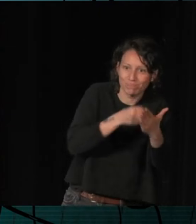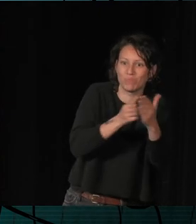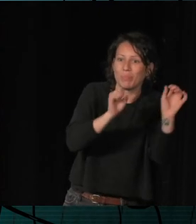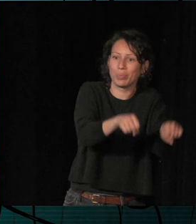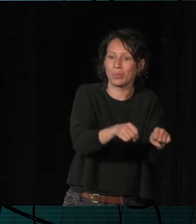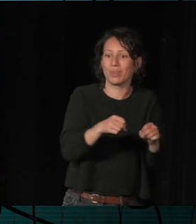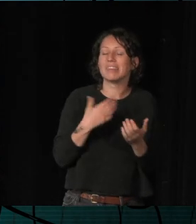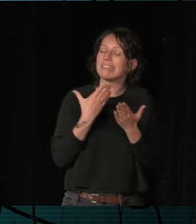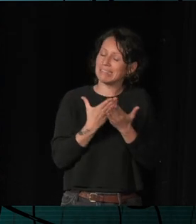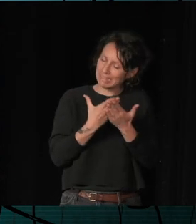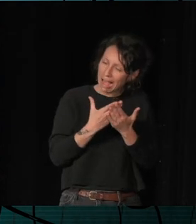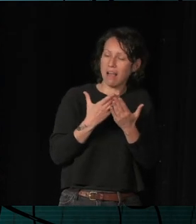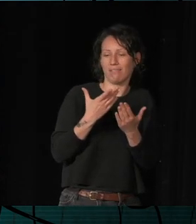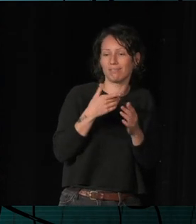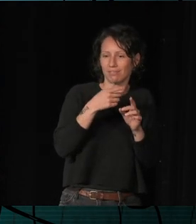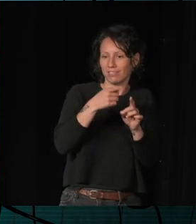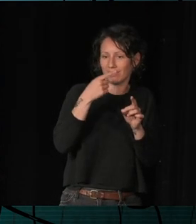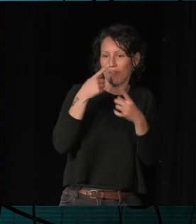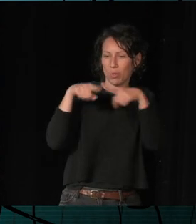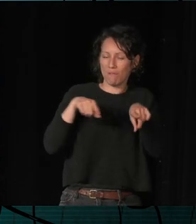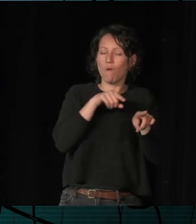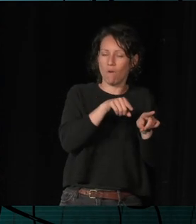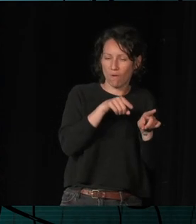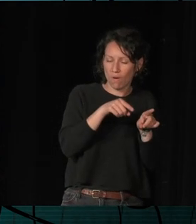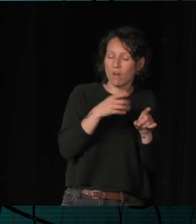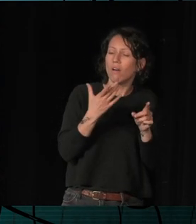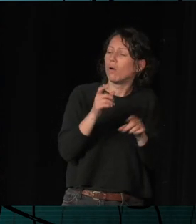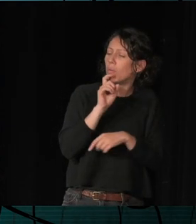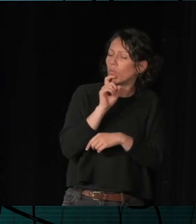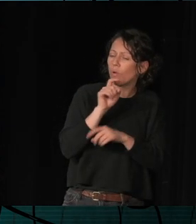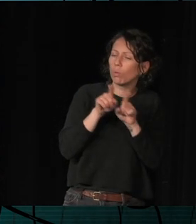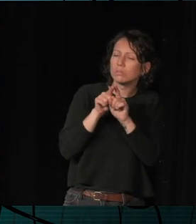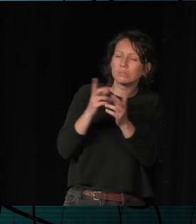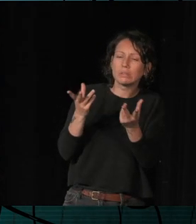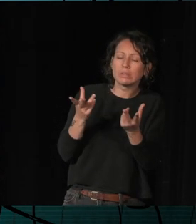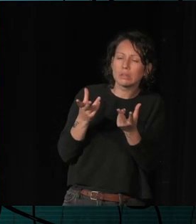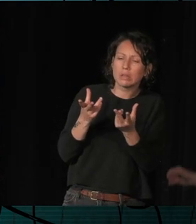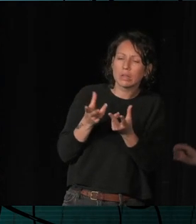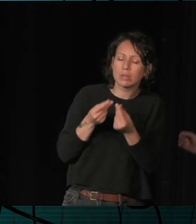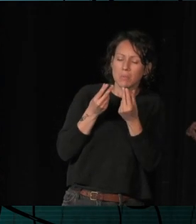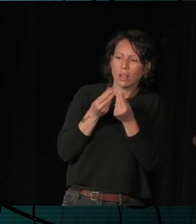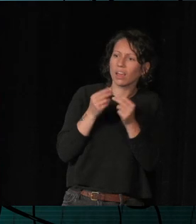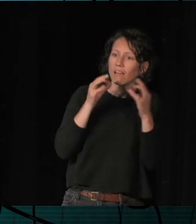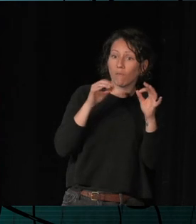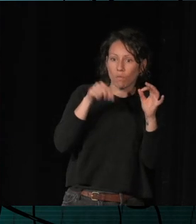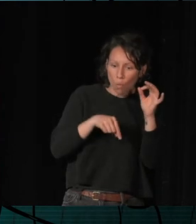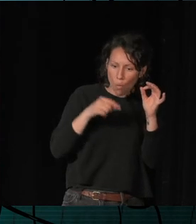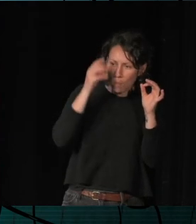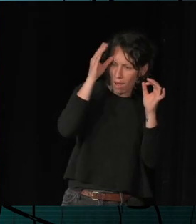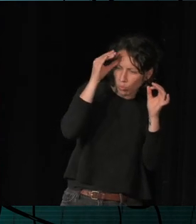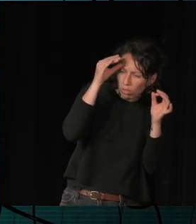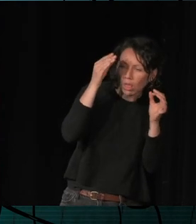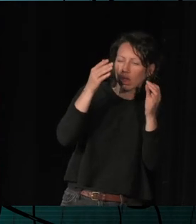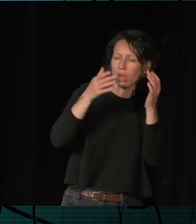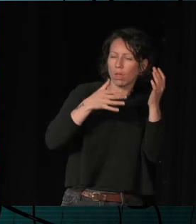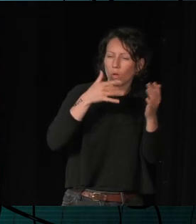cette expression jeu expressif qu'on essaye d'aller sur un autre terrain. Tu parlais aussi de maturité, de légitimité, et je pense qu'il